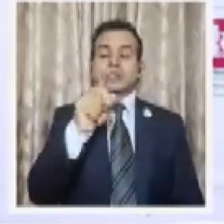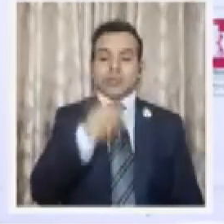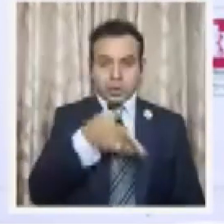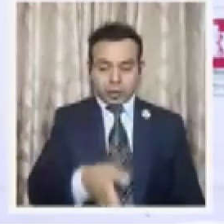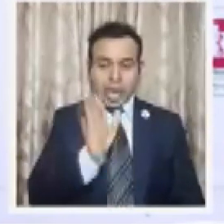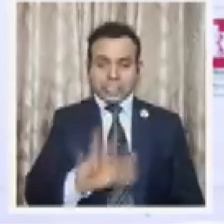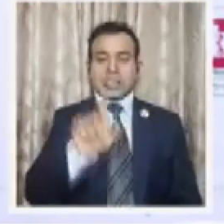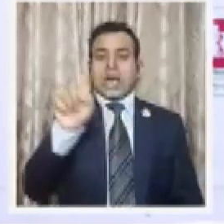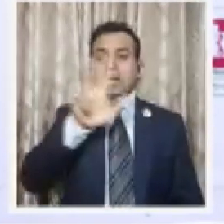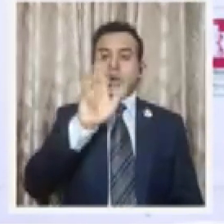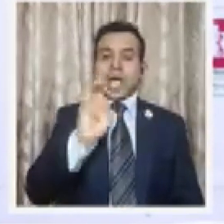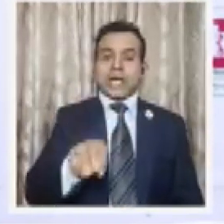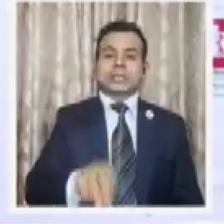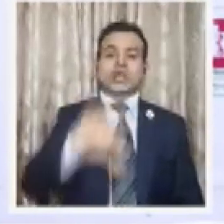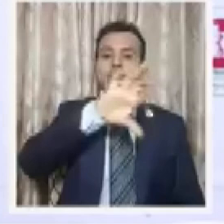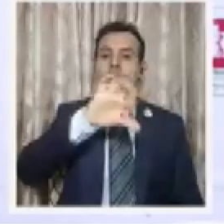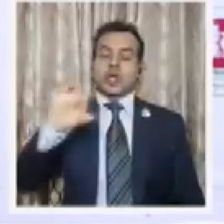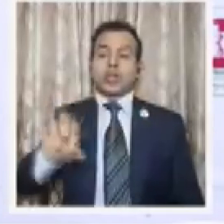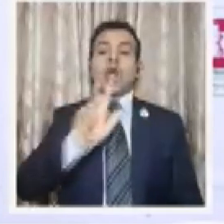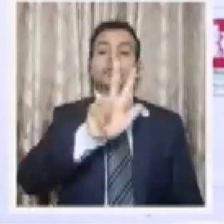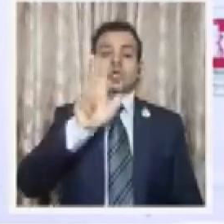29,501 জন। বর্তমানে আইসোলেশনে আছেন